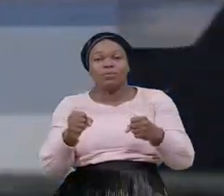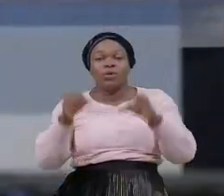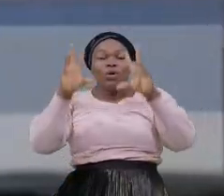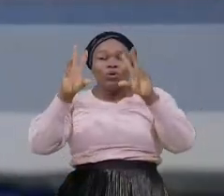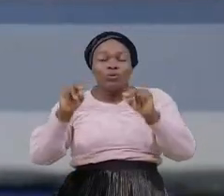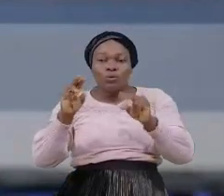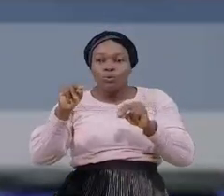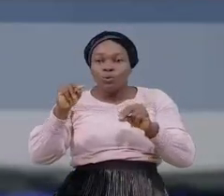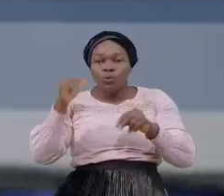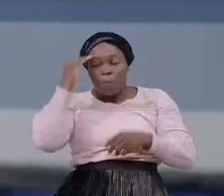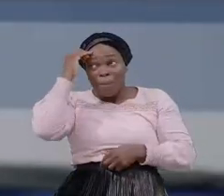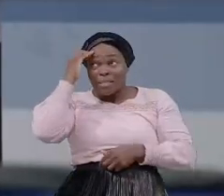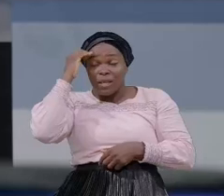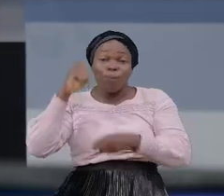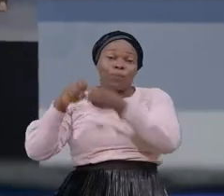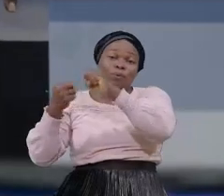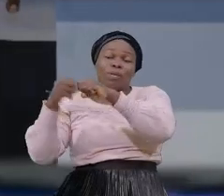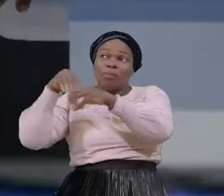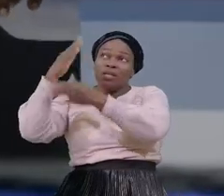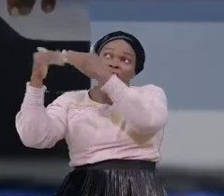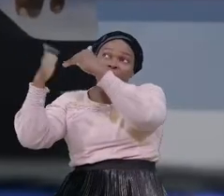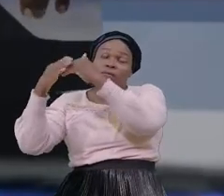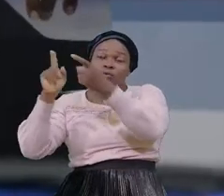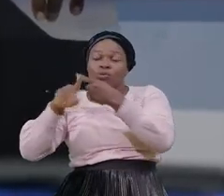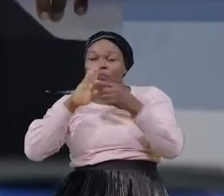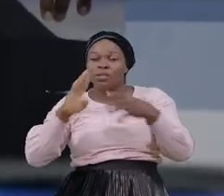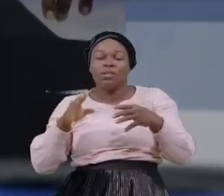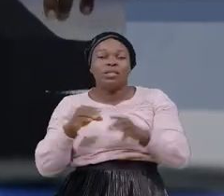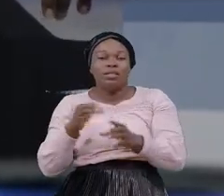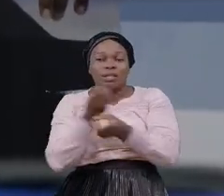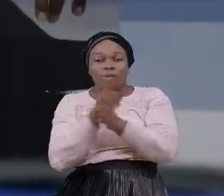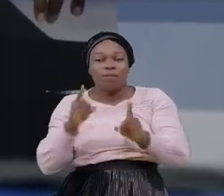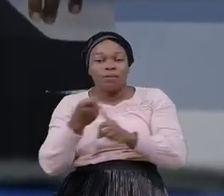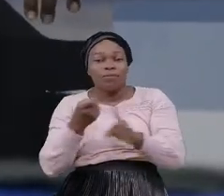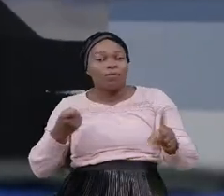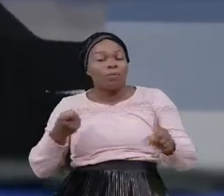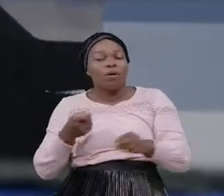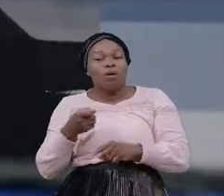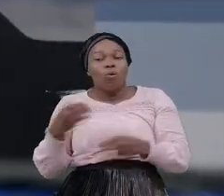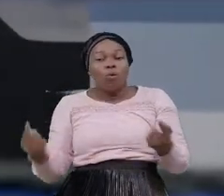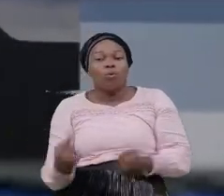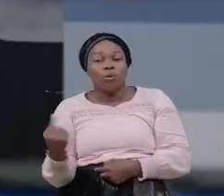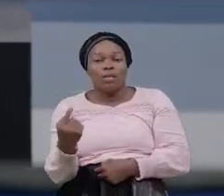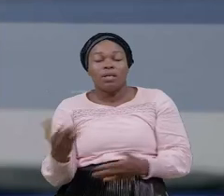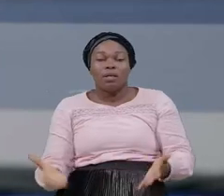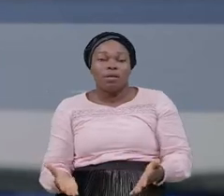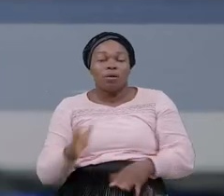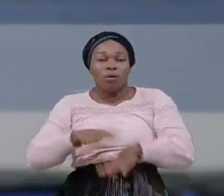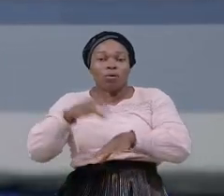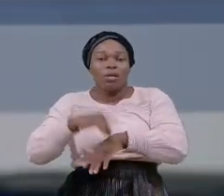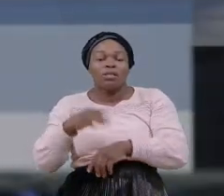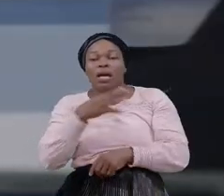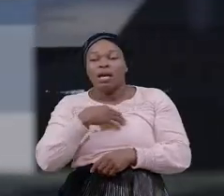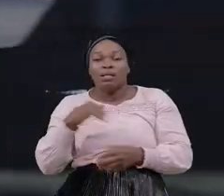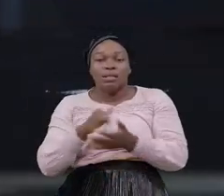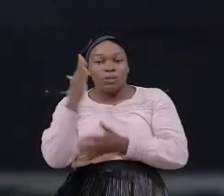pas de problème mental au ciel à en être délivré. C'est seulement sur la terre. Et il a